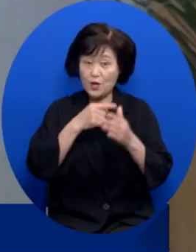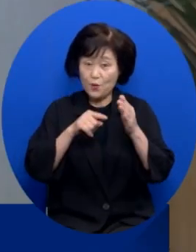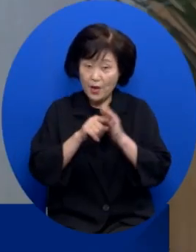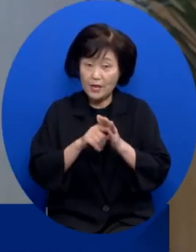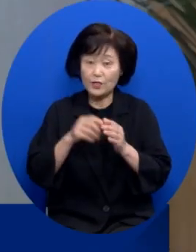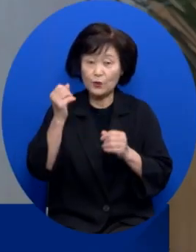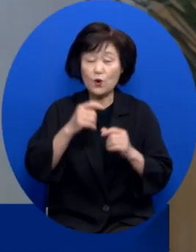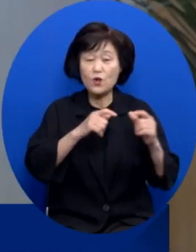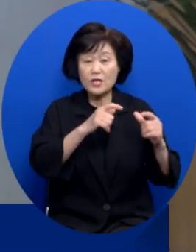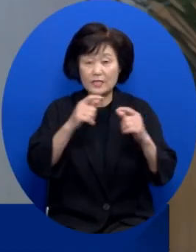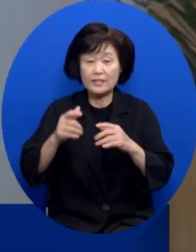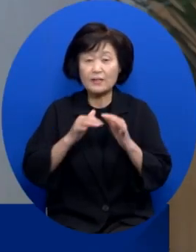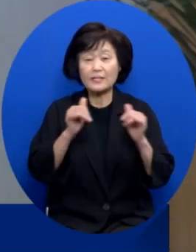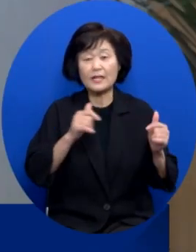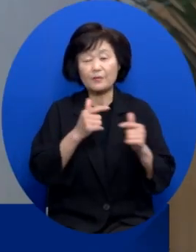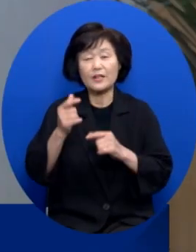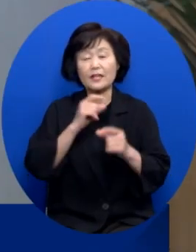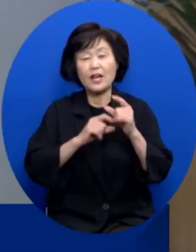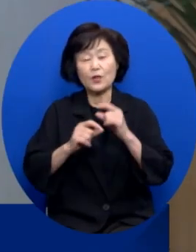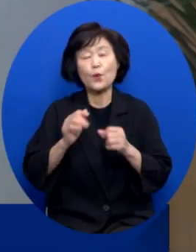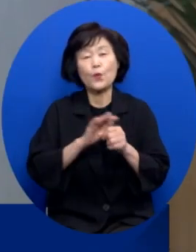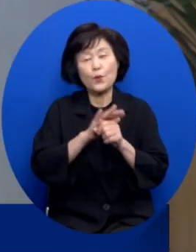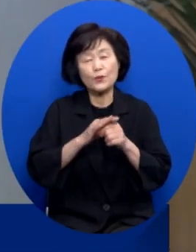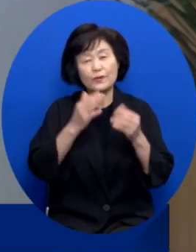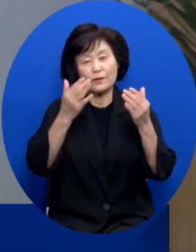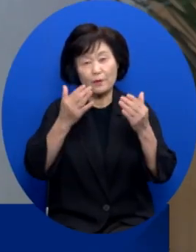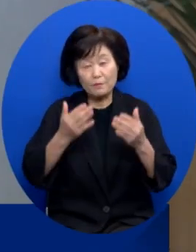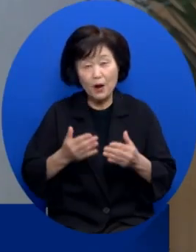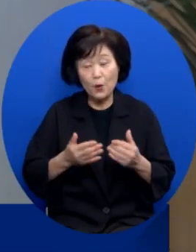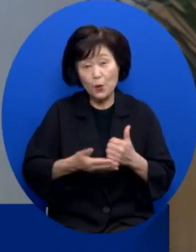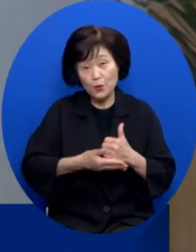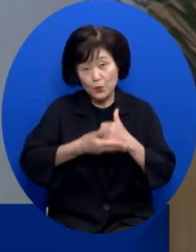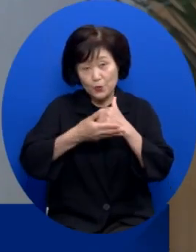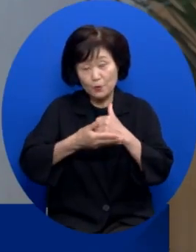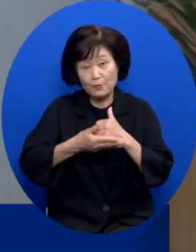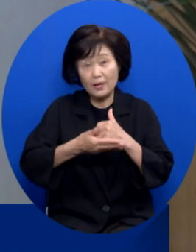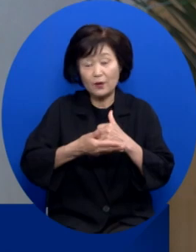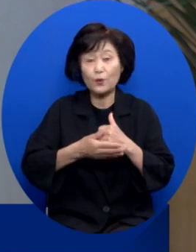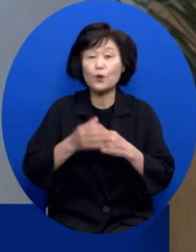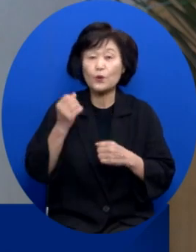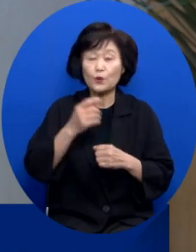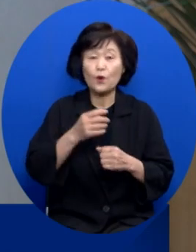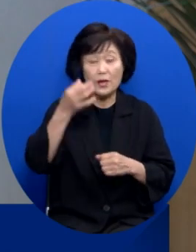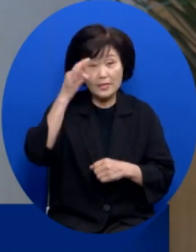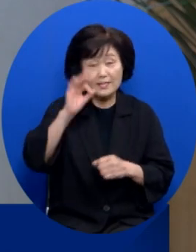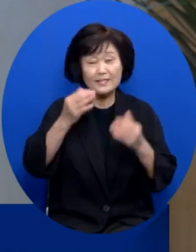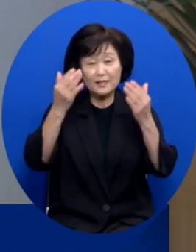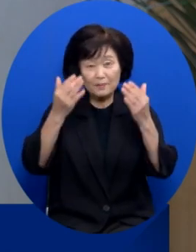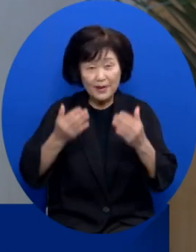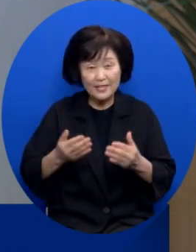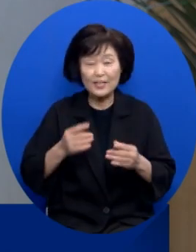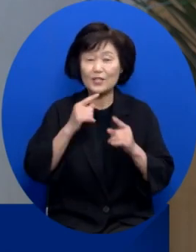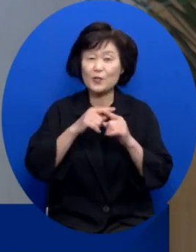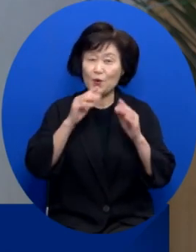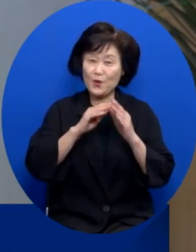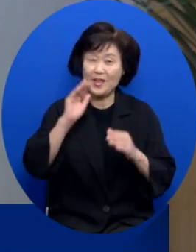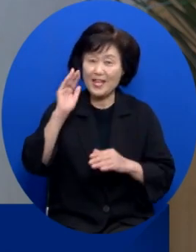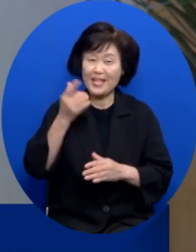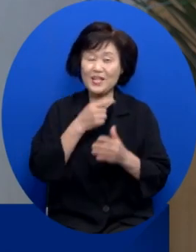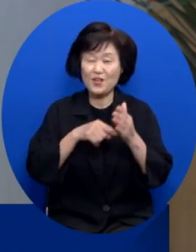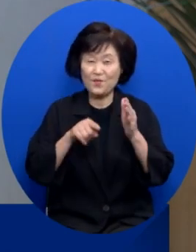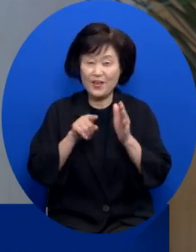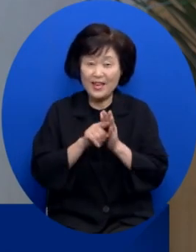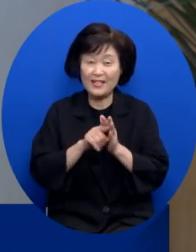또 지역 주민들에게 더 사랑받고 존중받고 또 인정받는 그런 교회가 될수